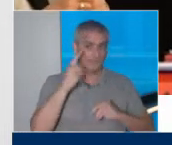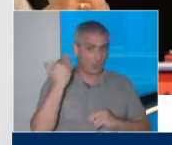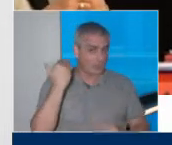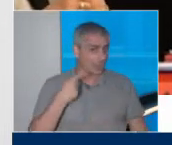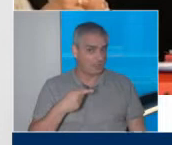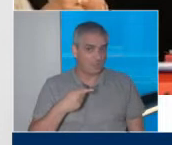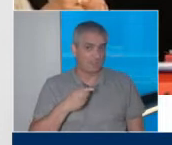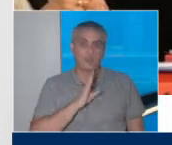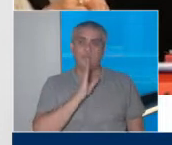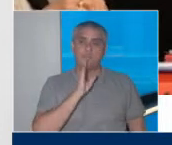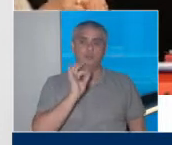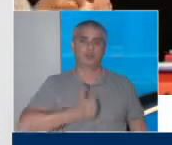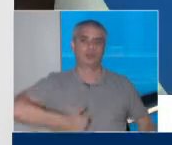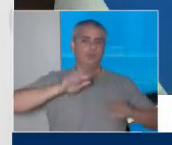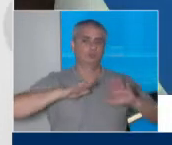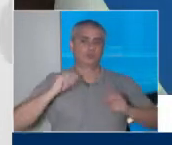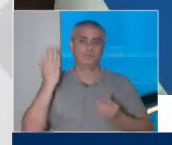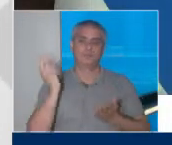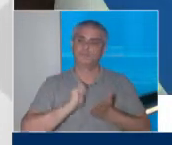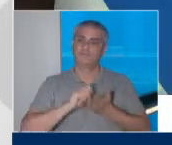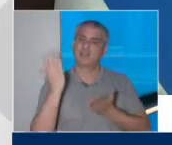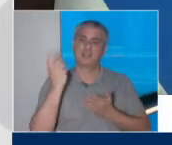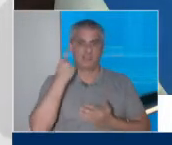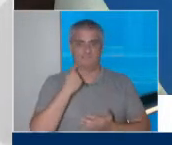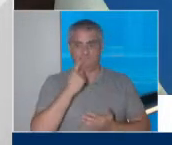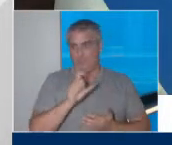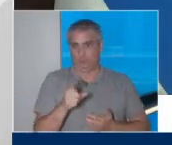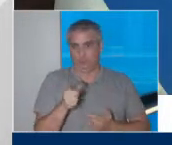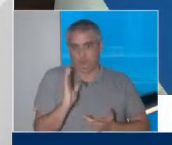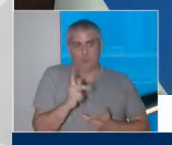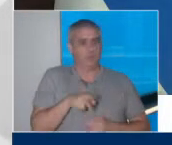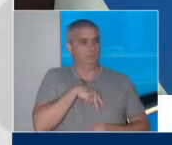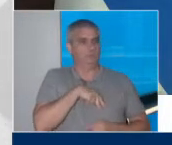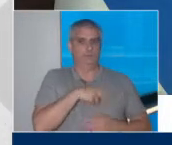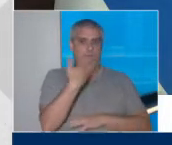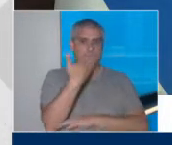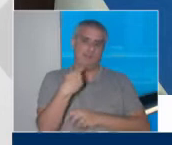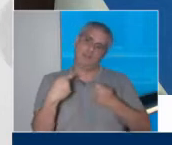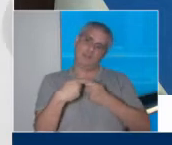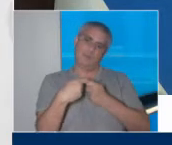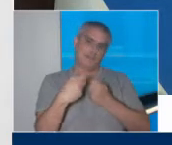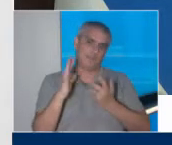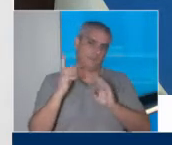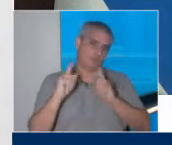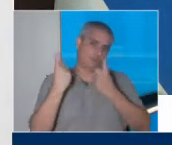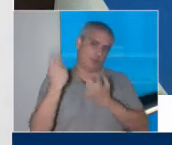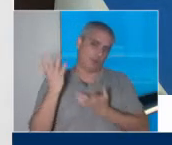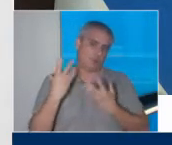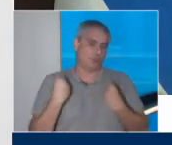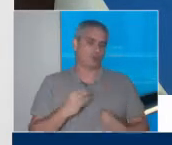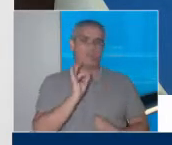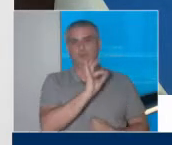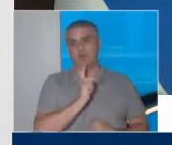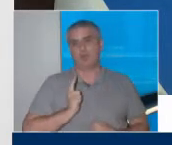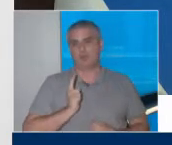הייתה הבעייתיות של ראש ממשלה עם כתבי אישום שעלול לנהל את ענייני המדינה לפי מה שטוב לו, לפי